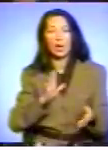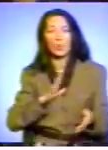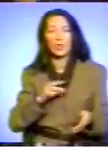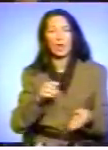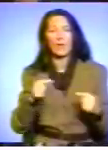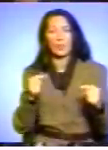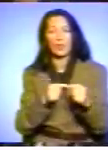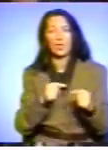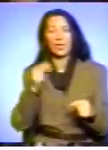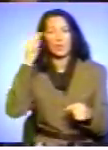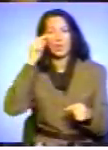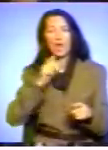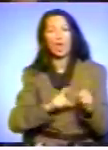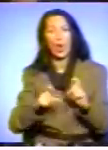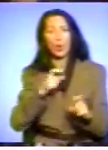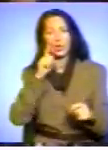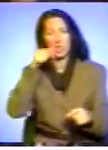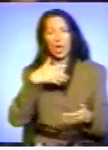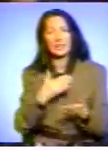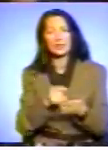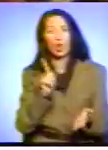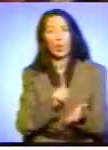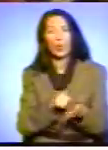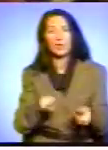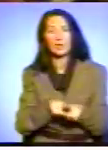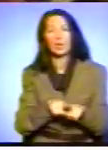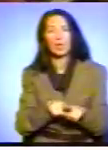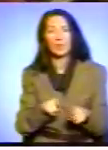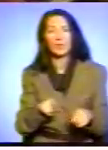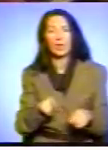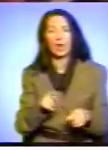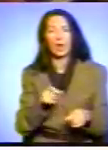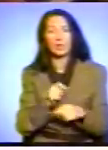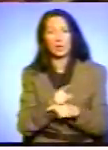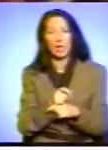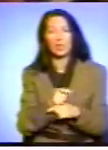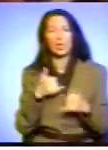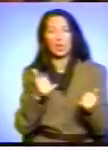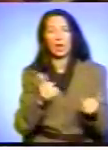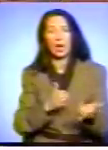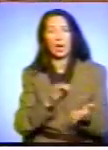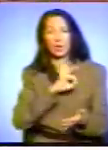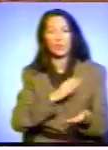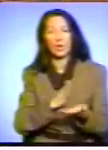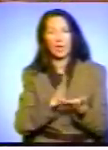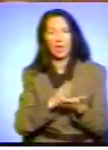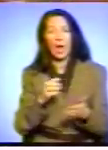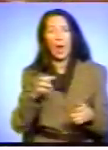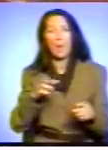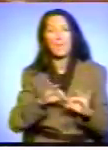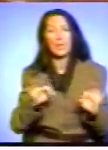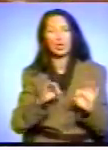курси, знають свої функціональні обов'язки та повноваження. Для службового користування у них є методичні рекомендації, як діяти